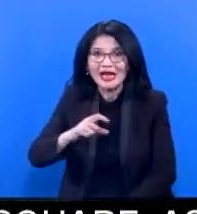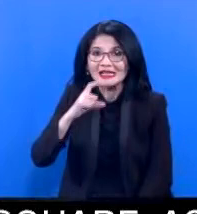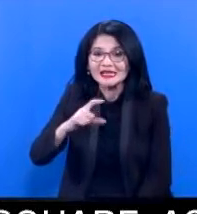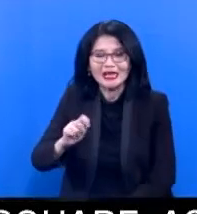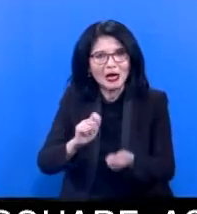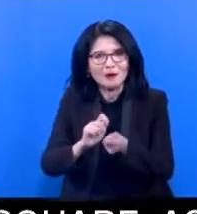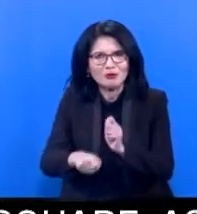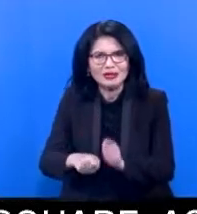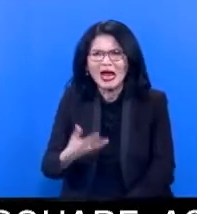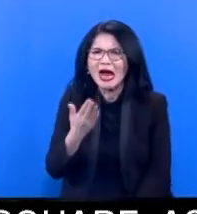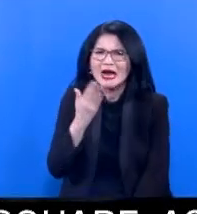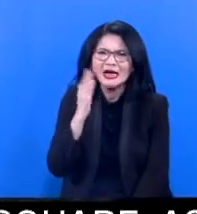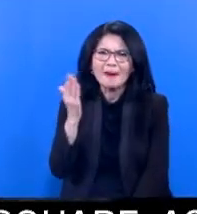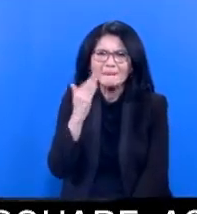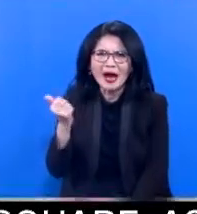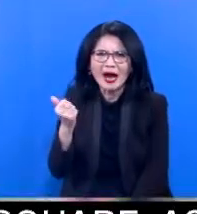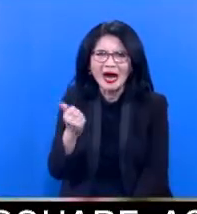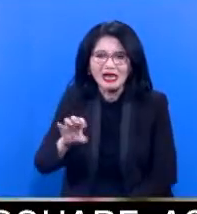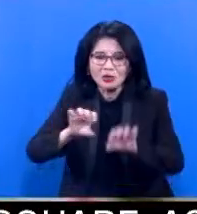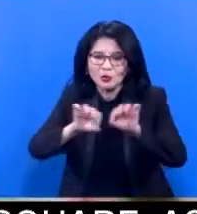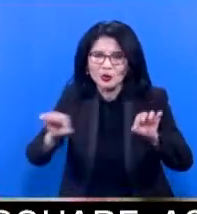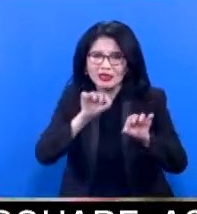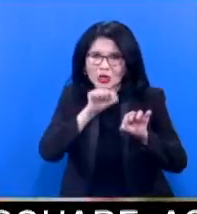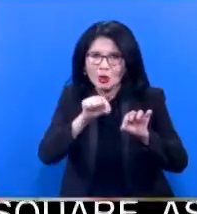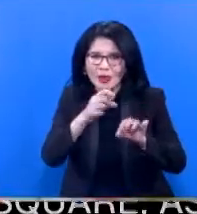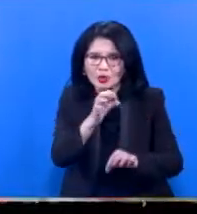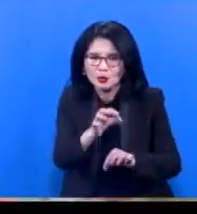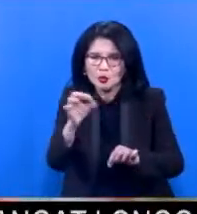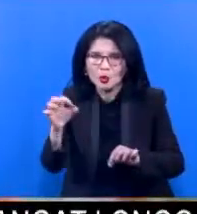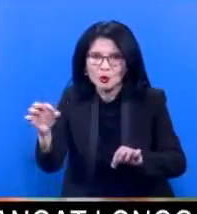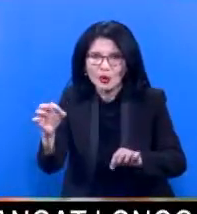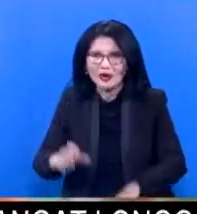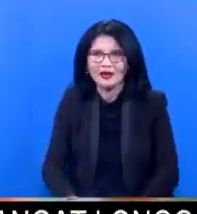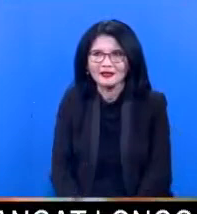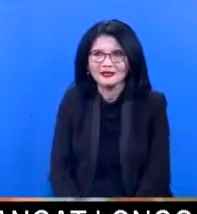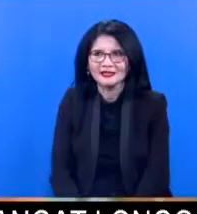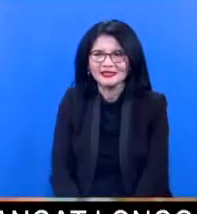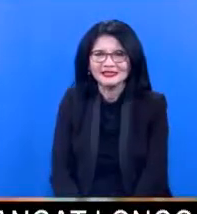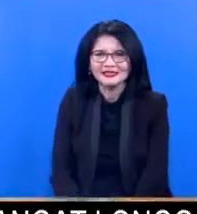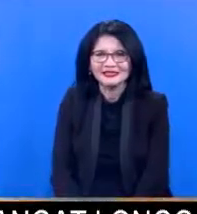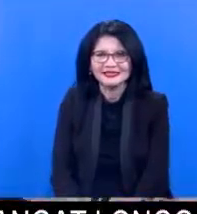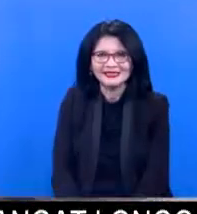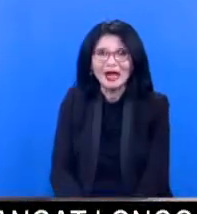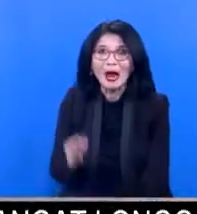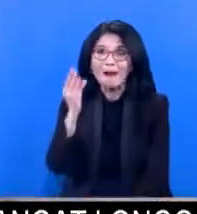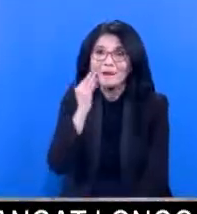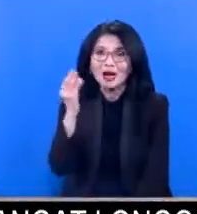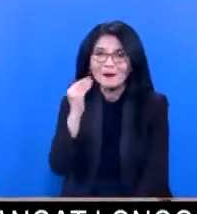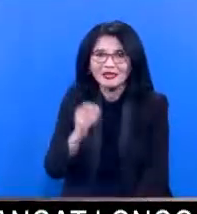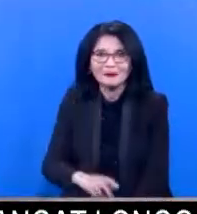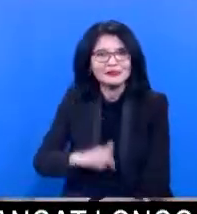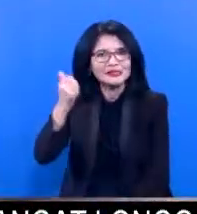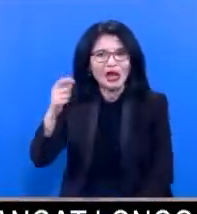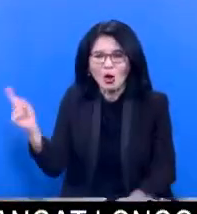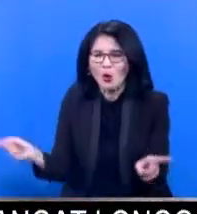cukup sederhana dengan membuat beberapa lubang pada pipa dan viola. Eksperimen dua seniman ini mampu menghasilkan musik yang